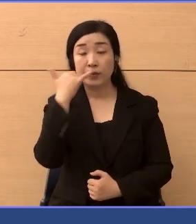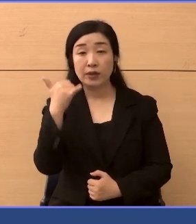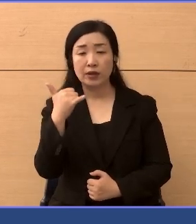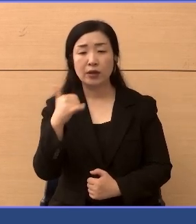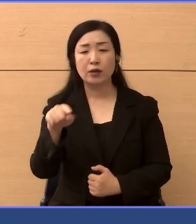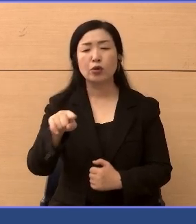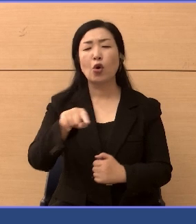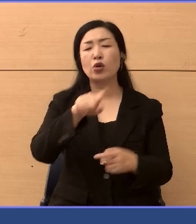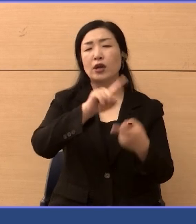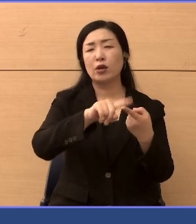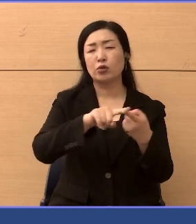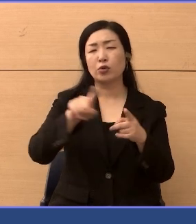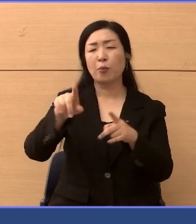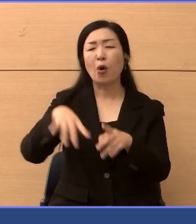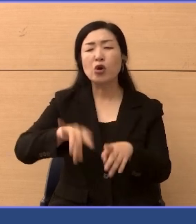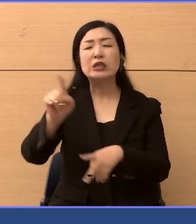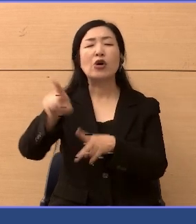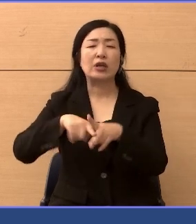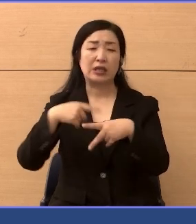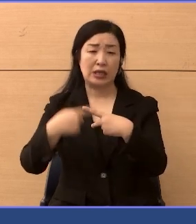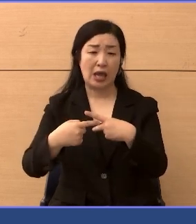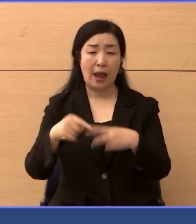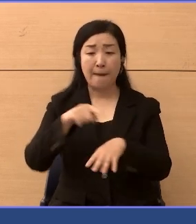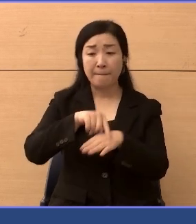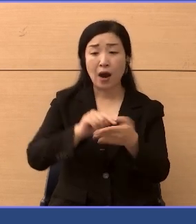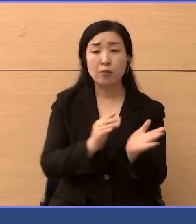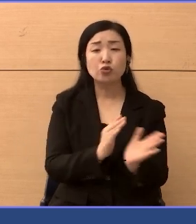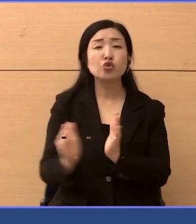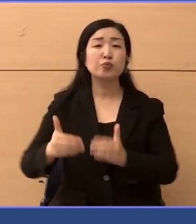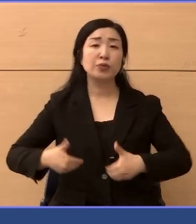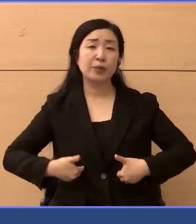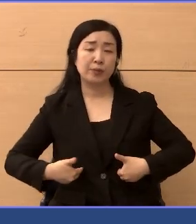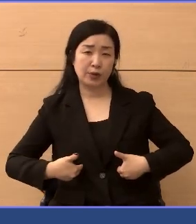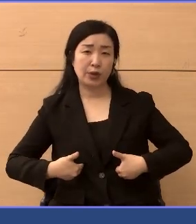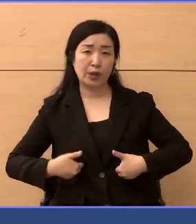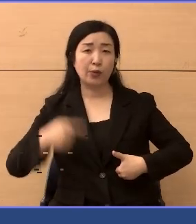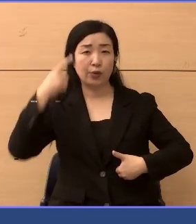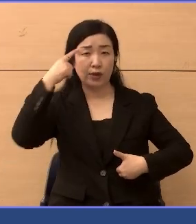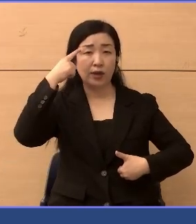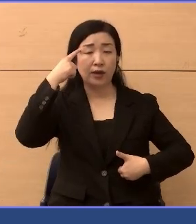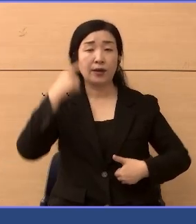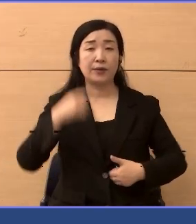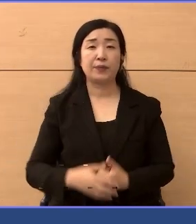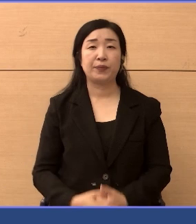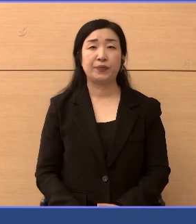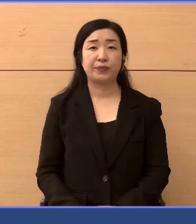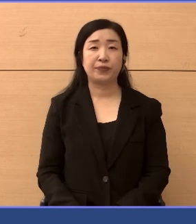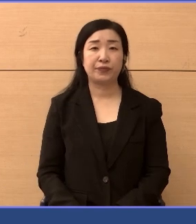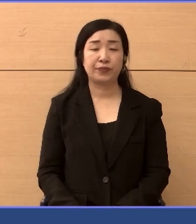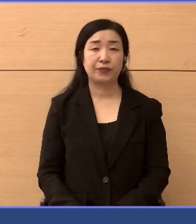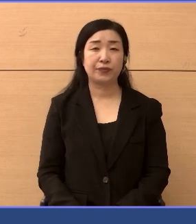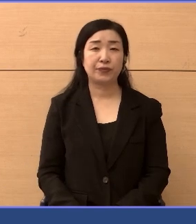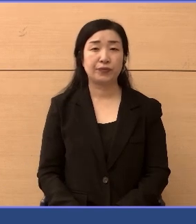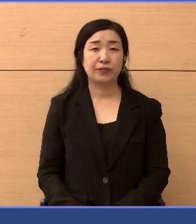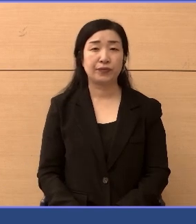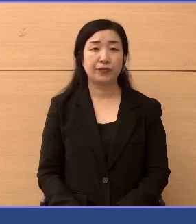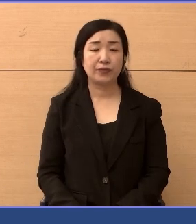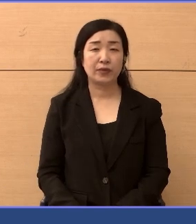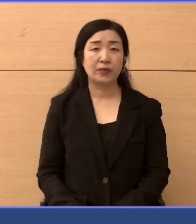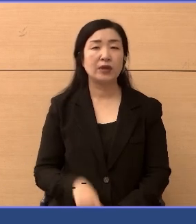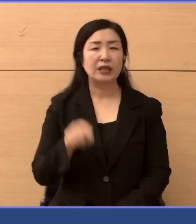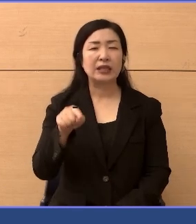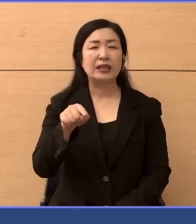부분을 잘 이해하고 이를 위해서 준비가 both the 될 수 있도록 diagnosis 온보딩을 하는 것이 and 굉장히 중요하다는 advice. 것입니다. 이것이 And I 가장 think one of the